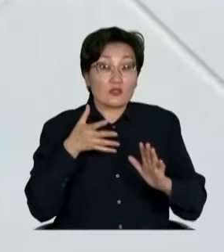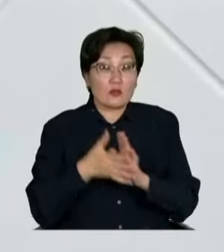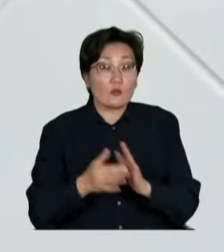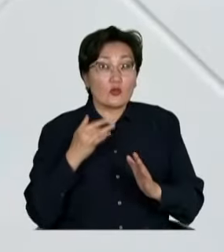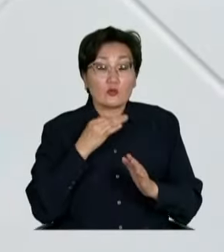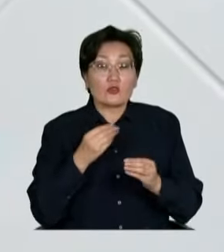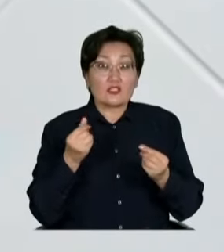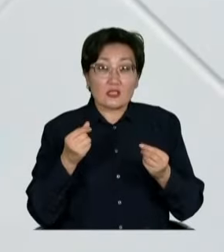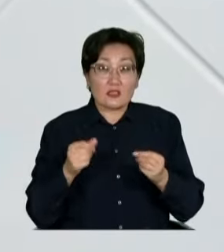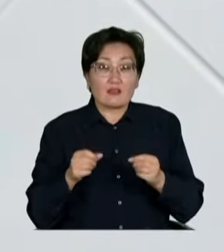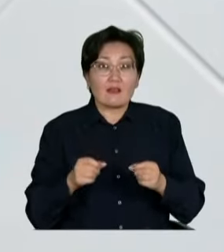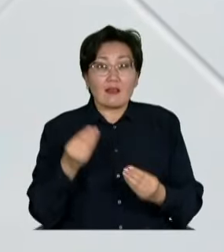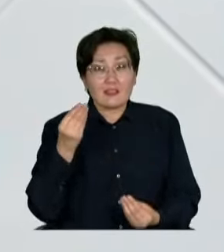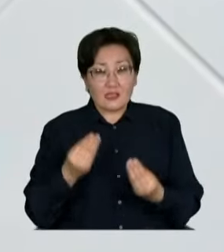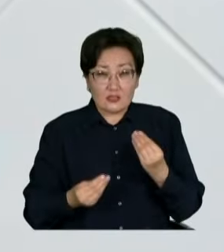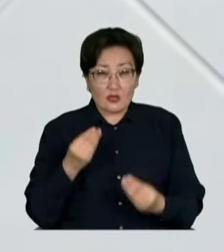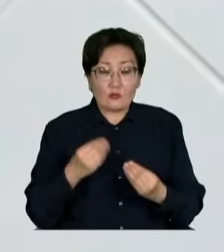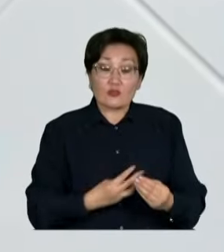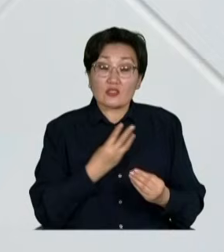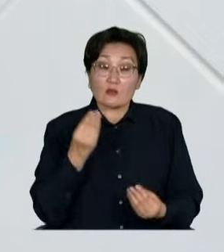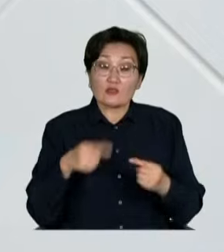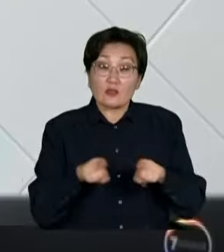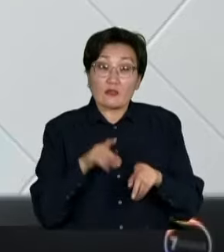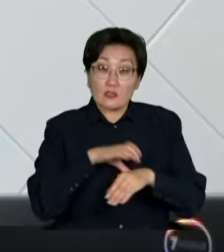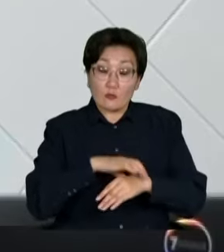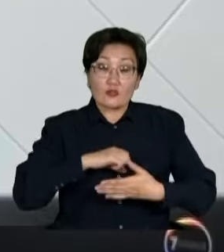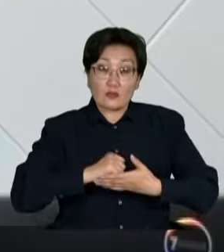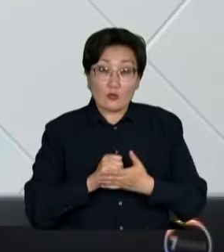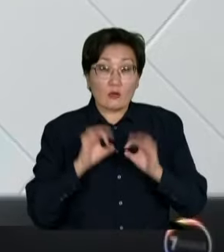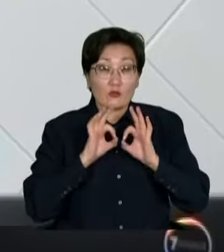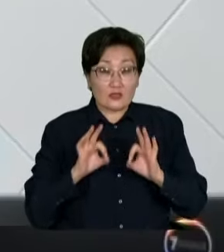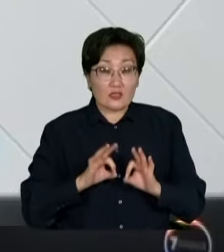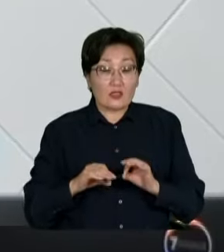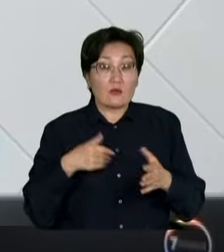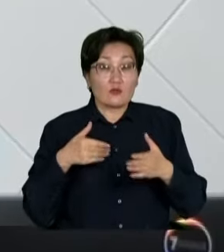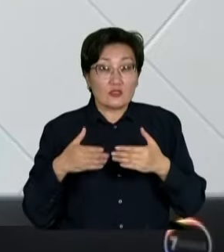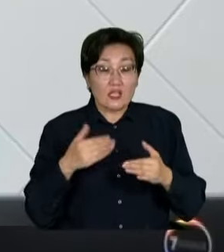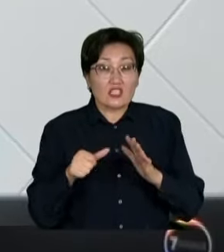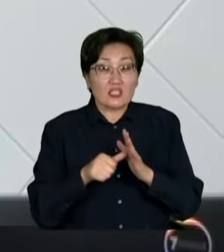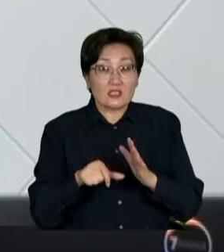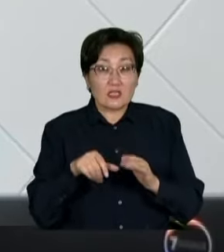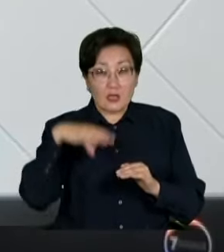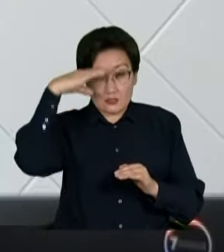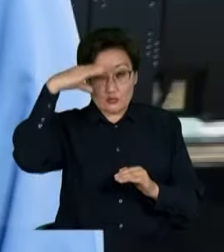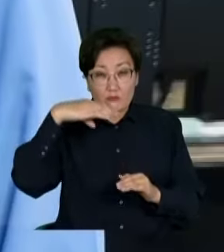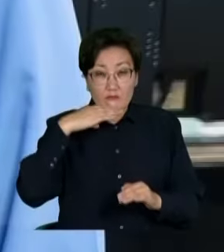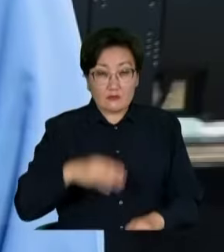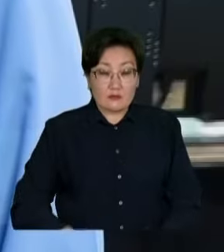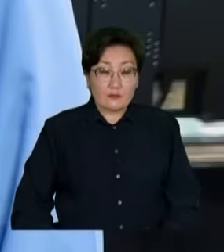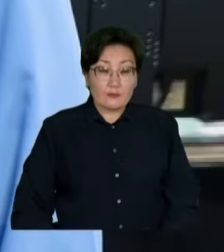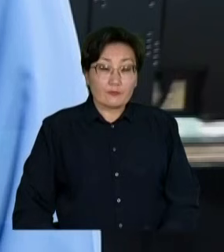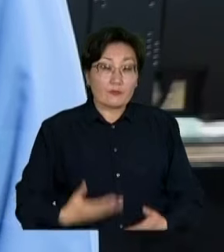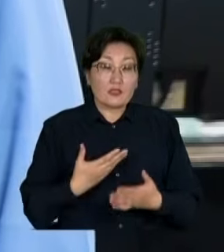крупные суммы на азартные игры подобные факты установлены прокуратурой в отношении шести отцов к